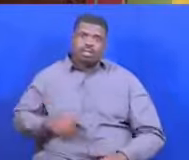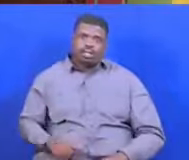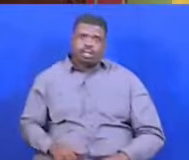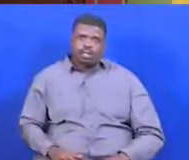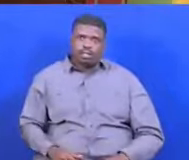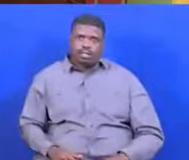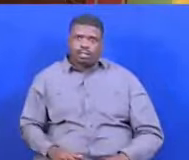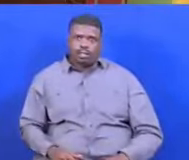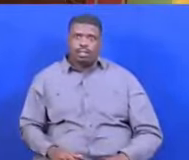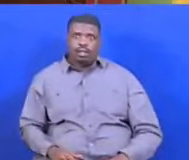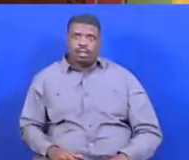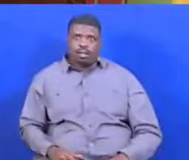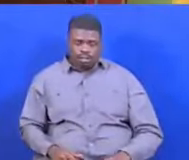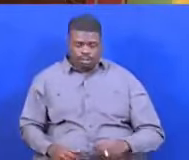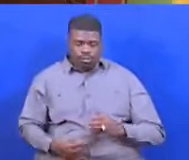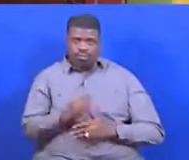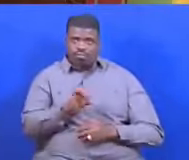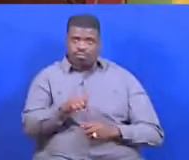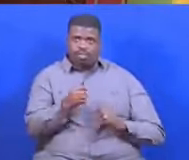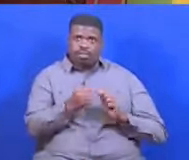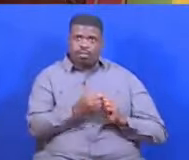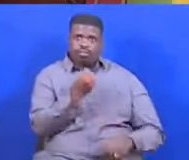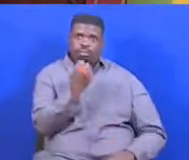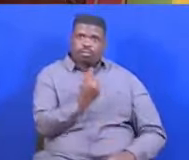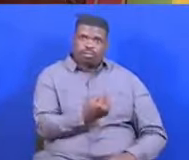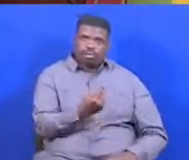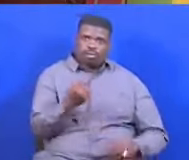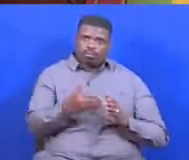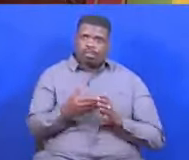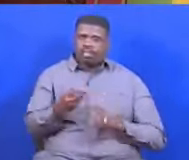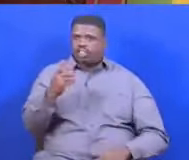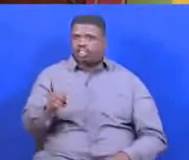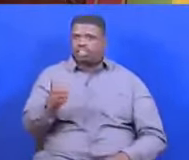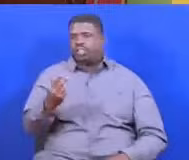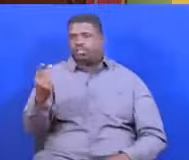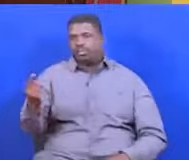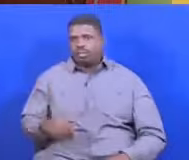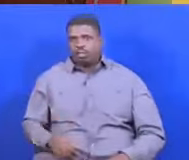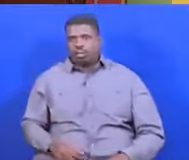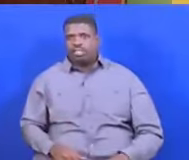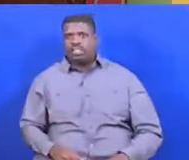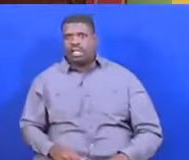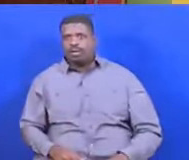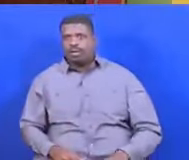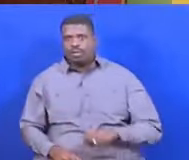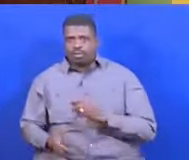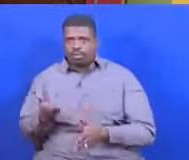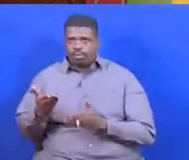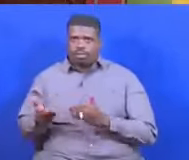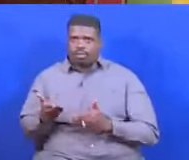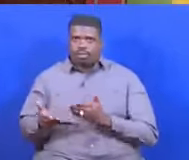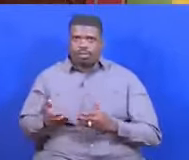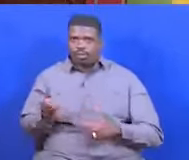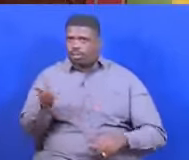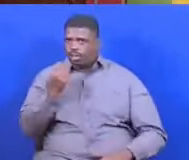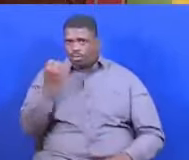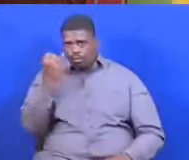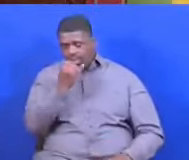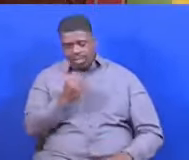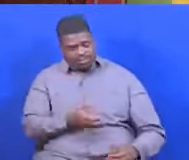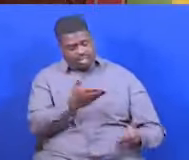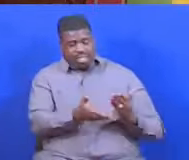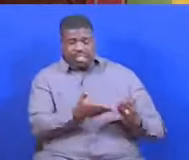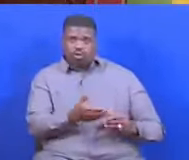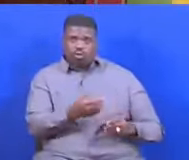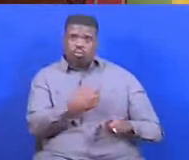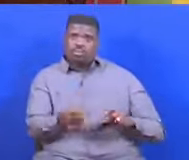mwaka 2011 mpaka mwaka 2022. Kiwango cha madawa ya kulevya kilo zilizokamatwa zilikuwa